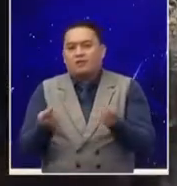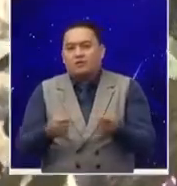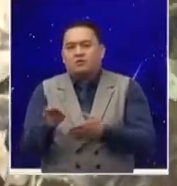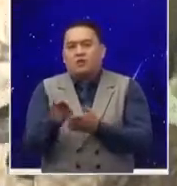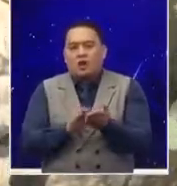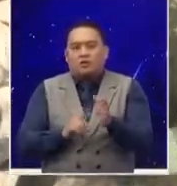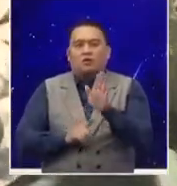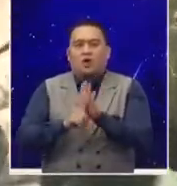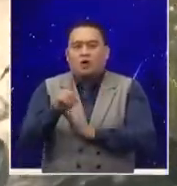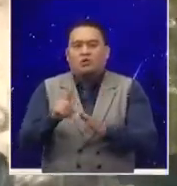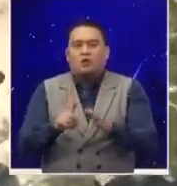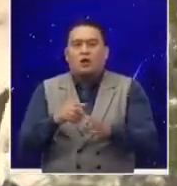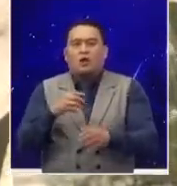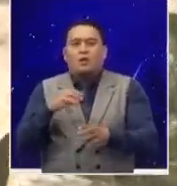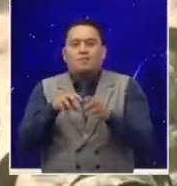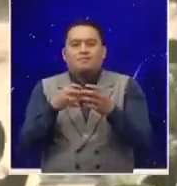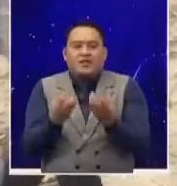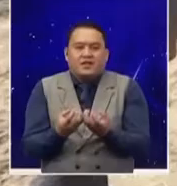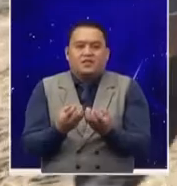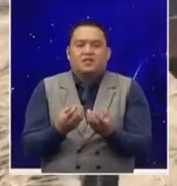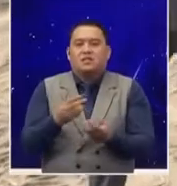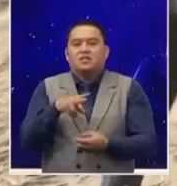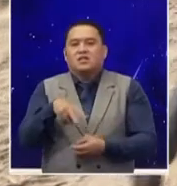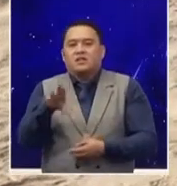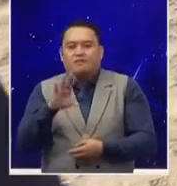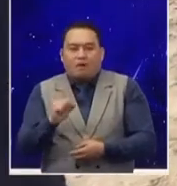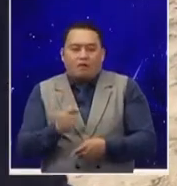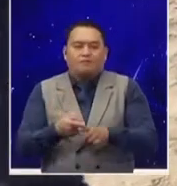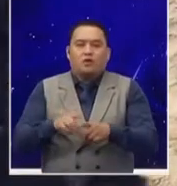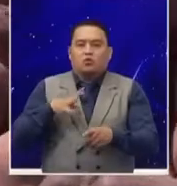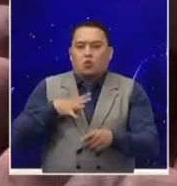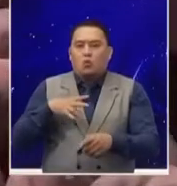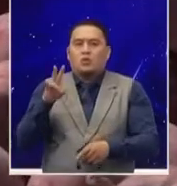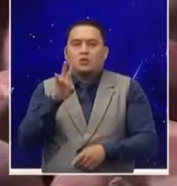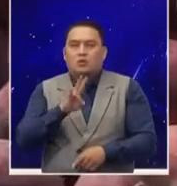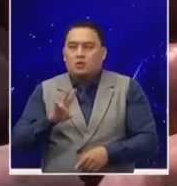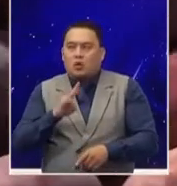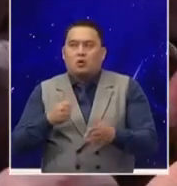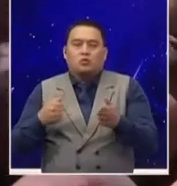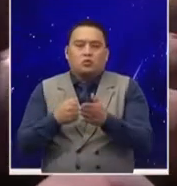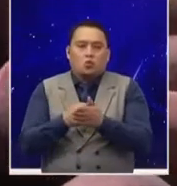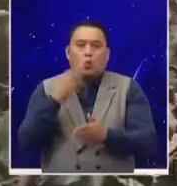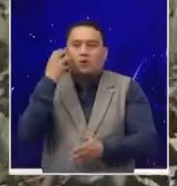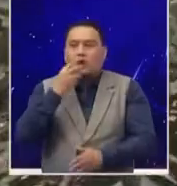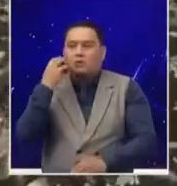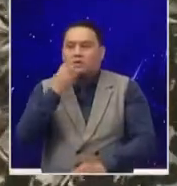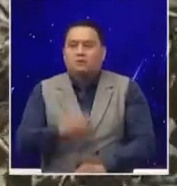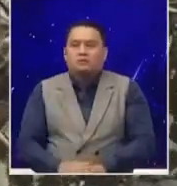же начинается сбор персиков, затем сливы. Теперь до середины ноября продолжится уборка яблок.